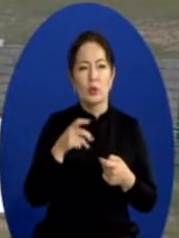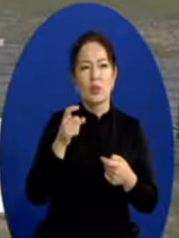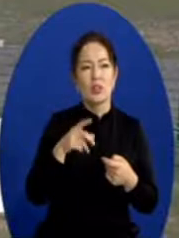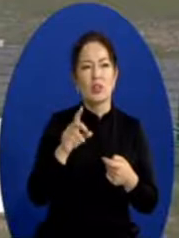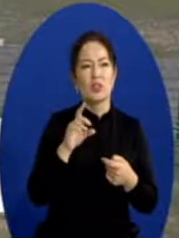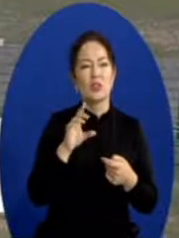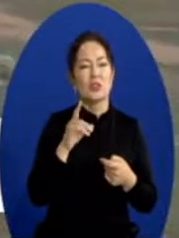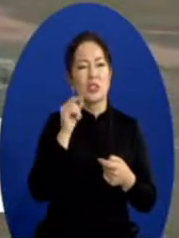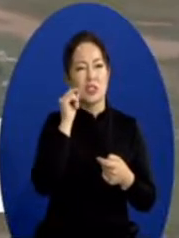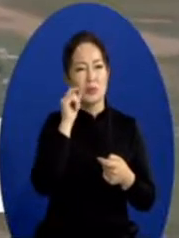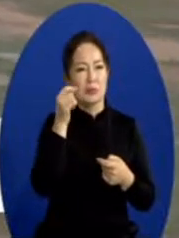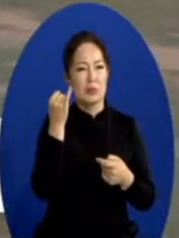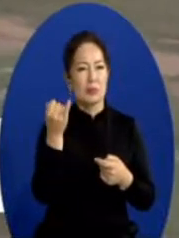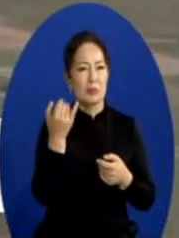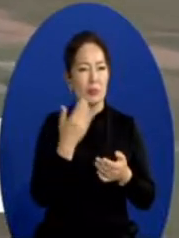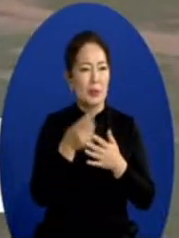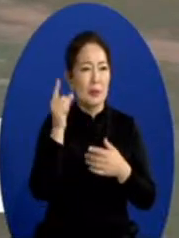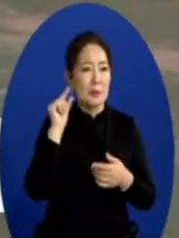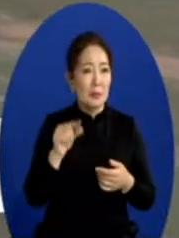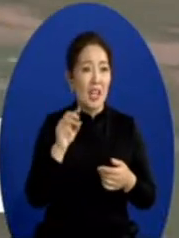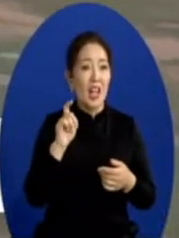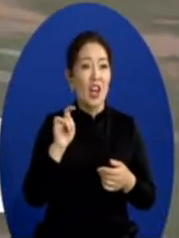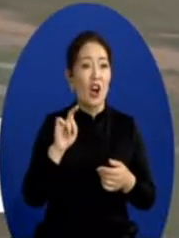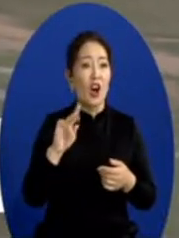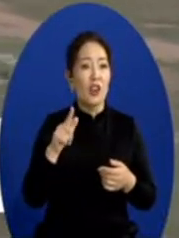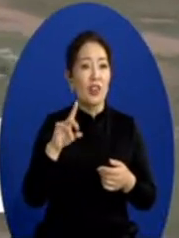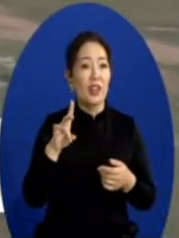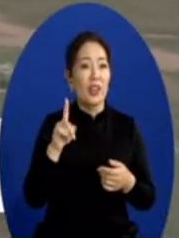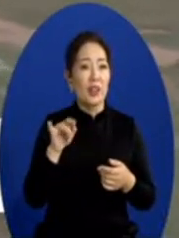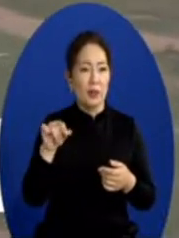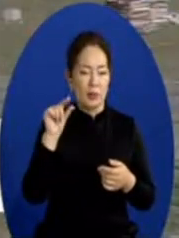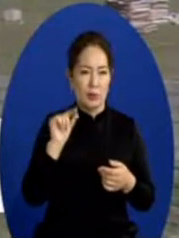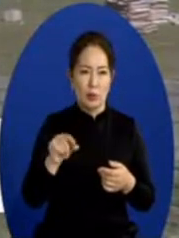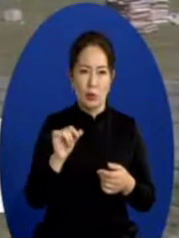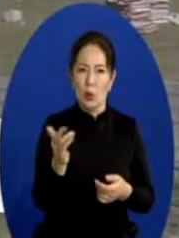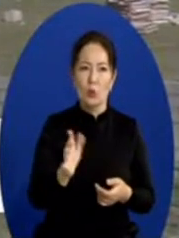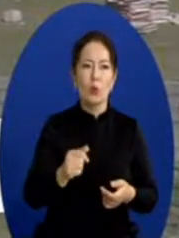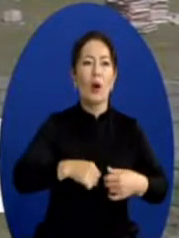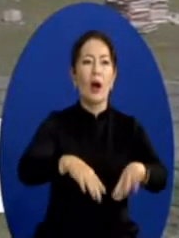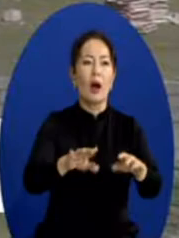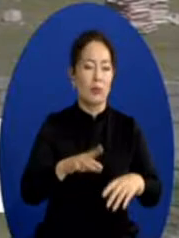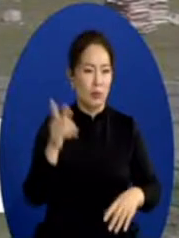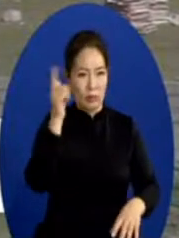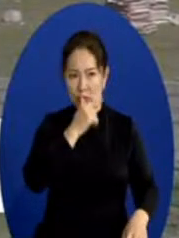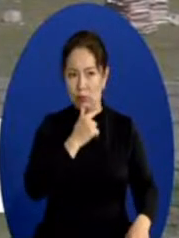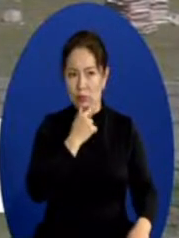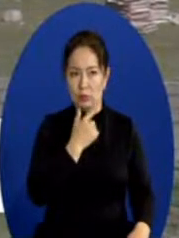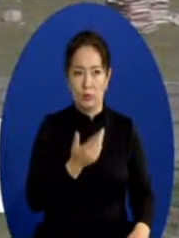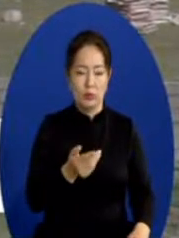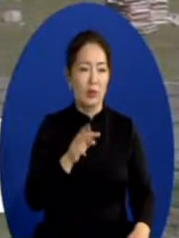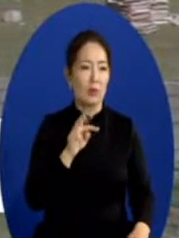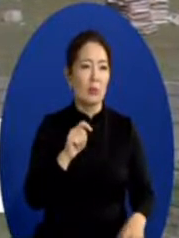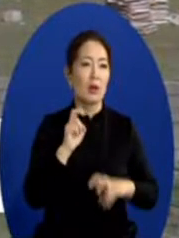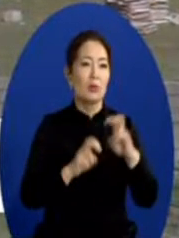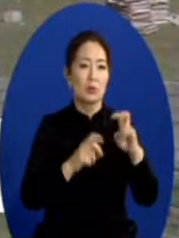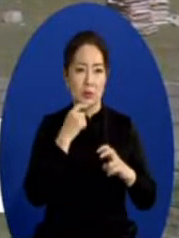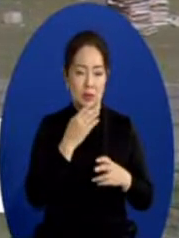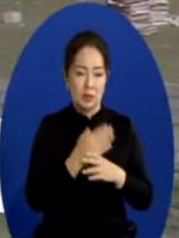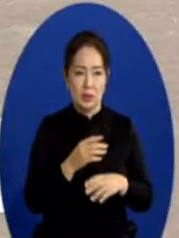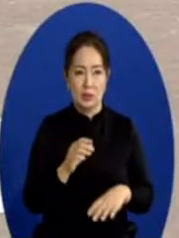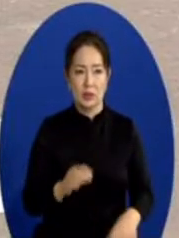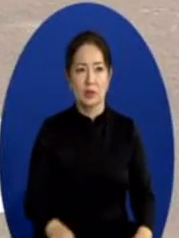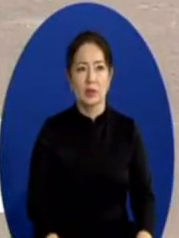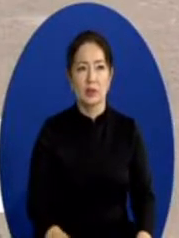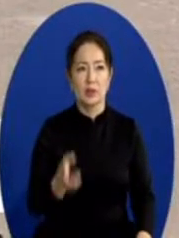унаж хоньны нэхээ бодол бохны үн хүрэхгүй байсан. Харин өнөөдөр бүр хоньны нэхийг үнгүй аваа гэхэд авахын алдахгүй байгааг махны үйлдвэр ихэнх хэлж байсан